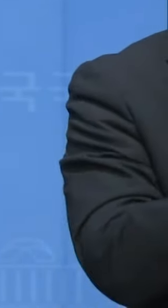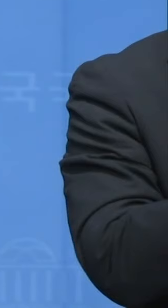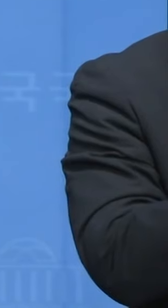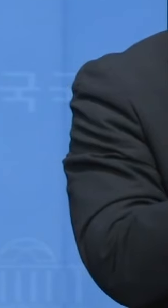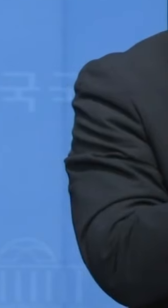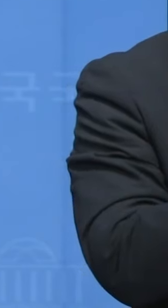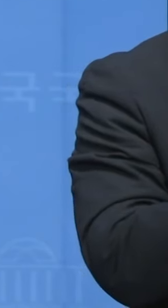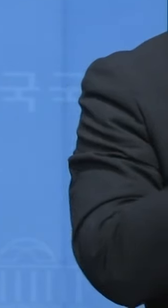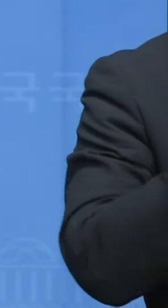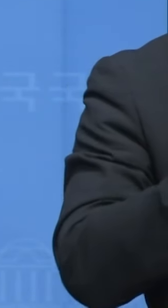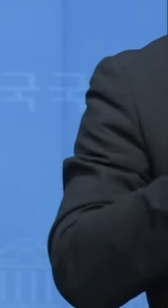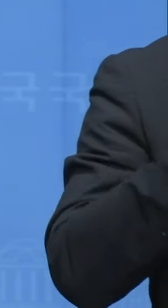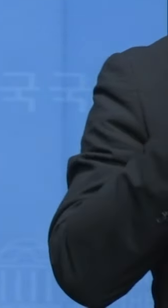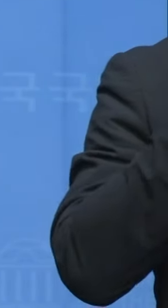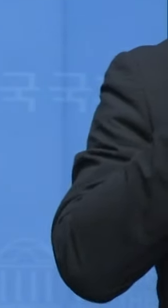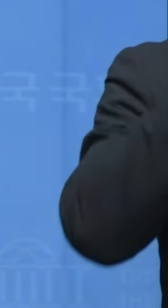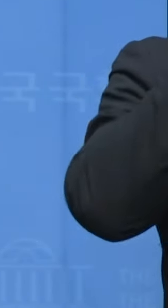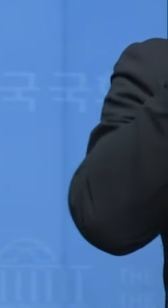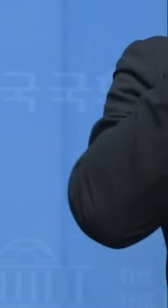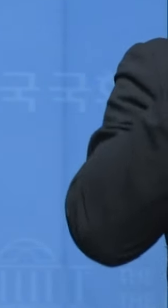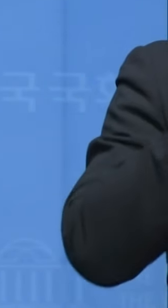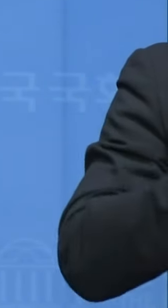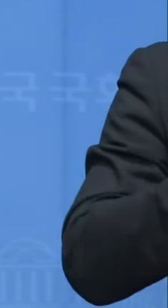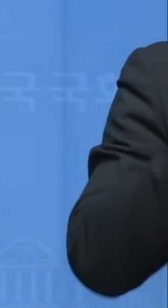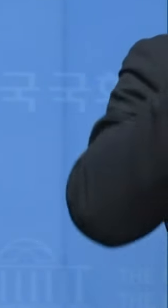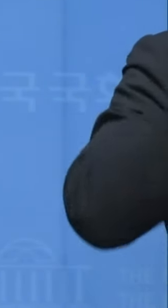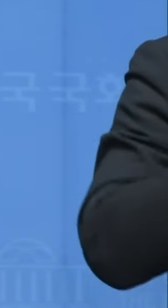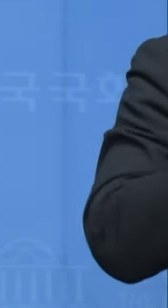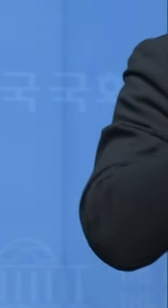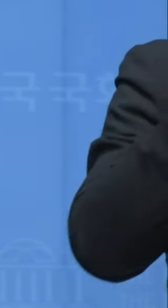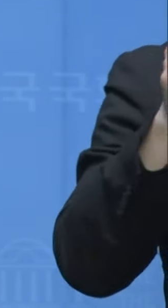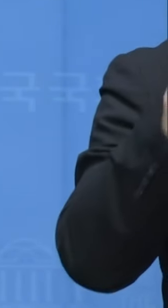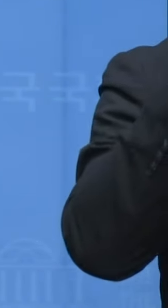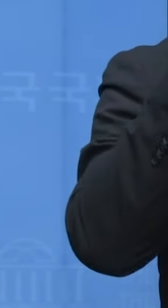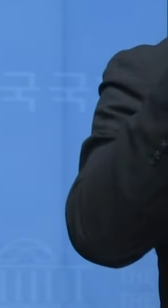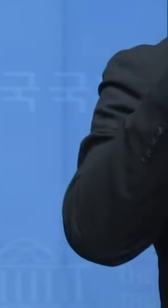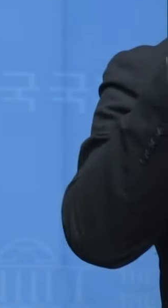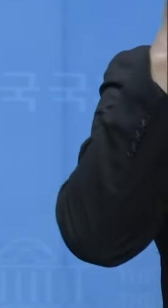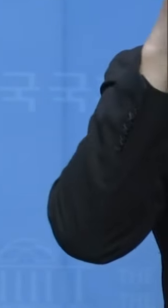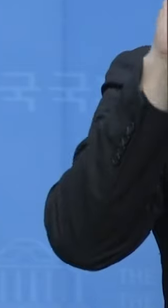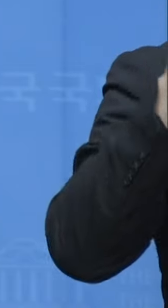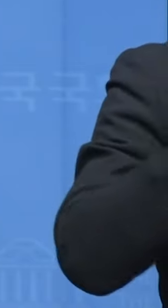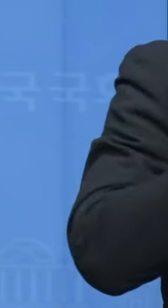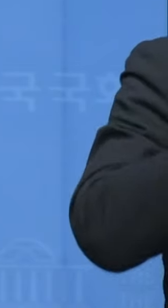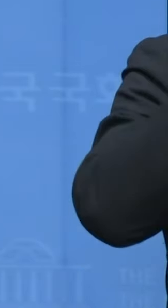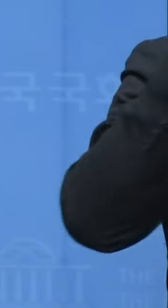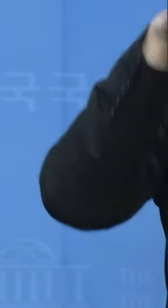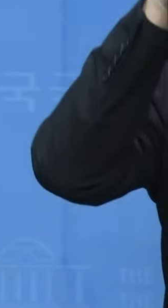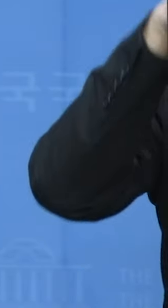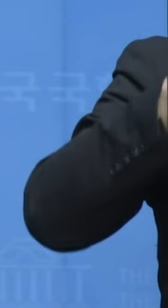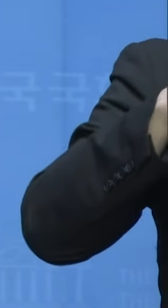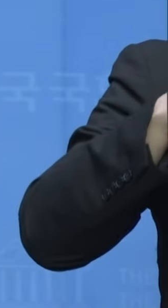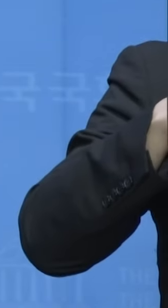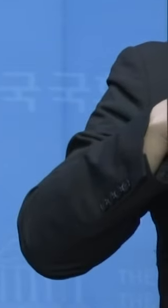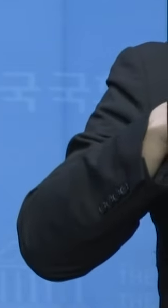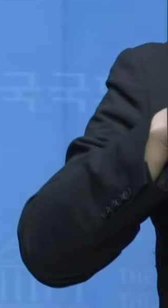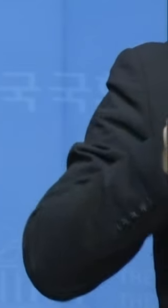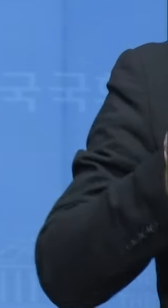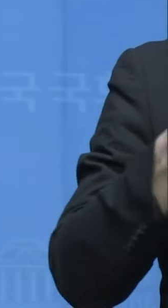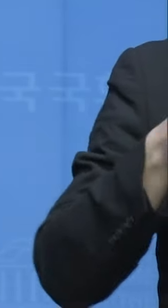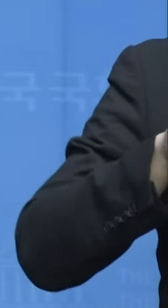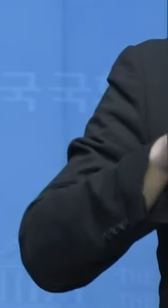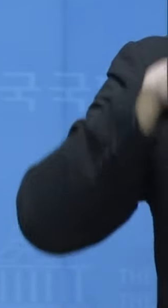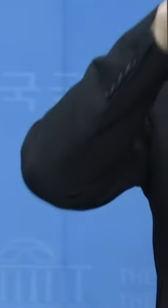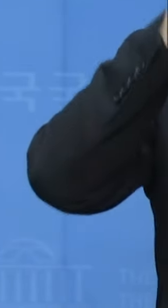10km 정도 떨어진 청계산 자락 유원지에 위치한 유명 고깃집에서 2017년부터 2019년 사이 여섯